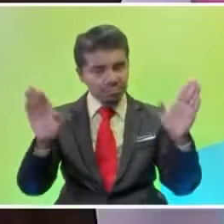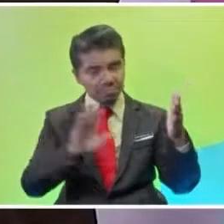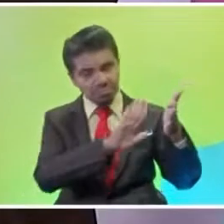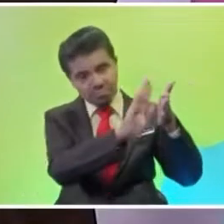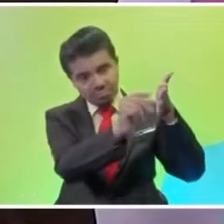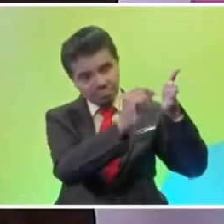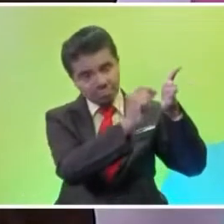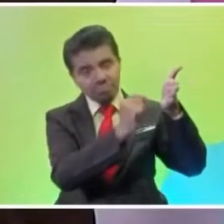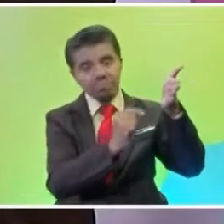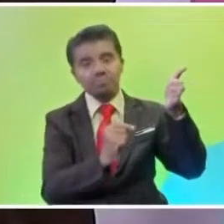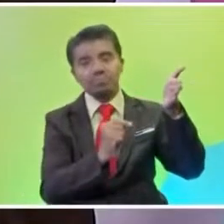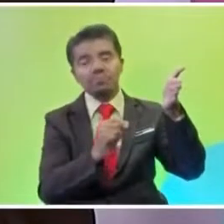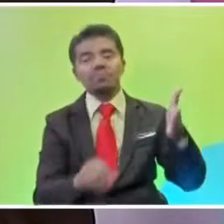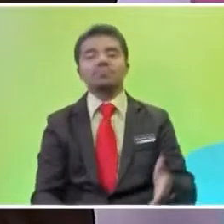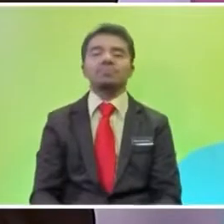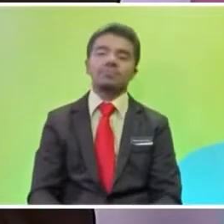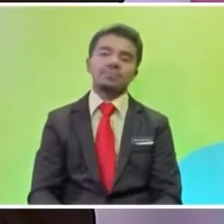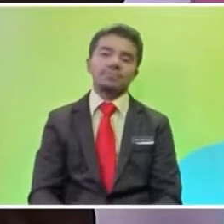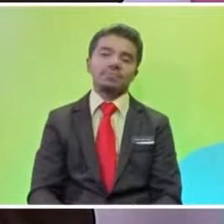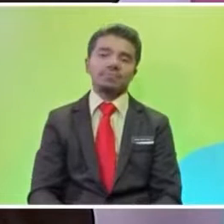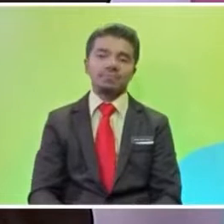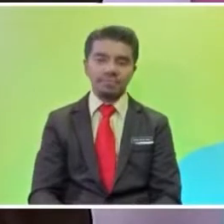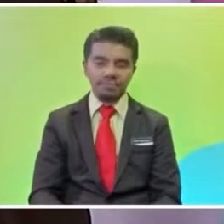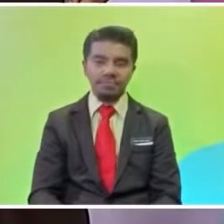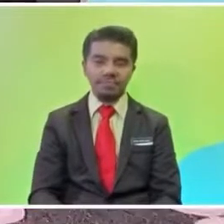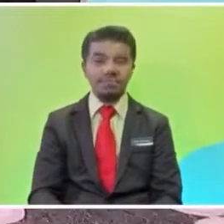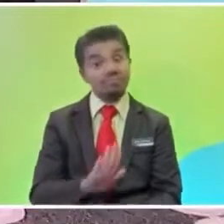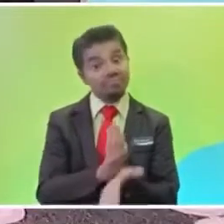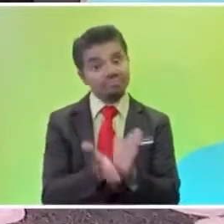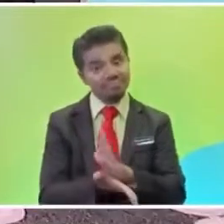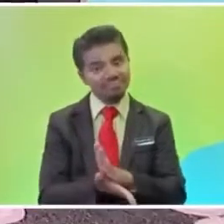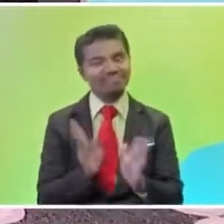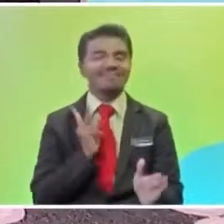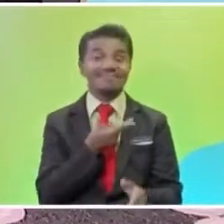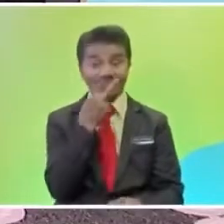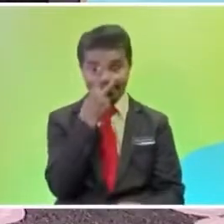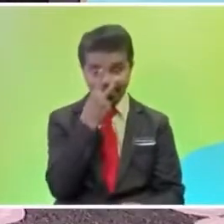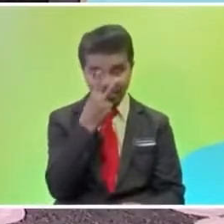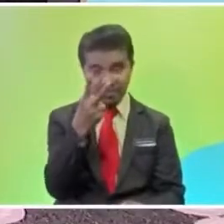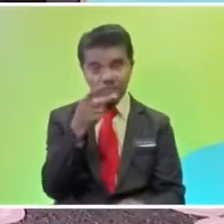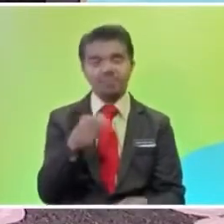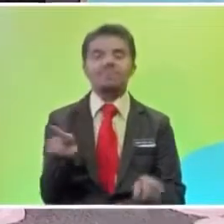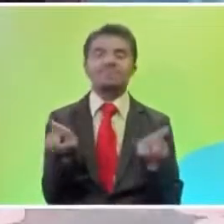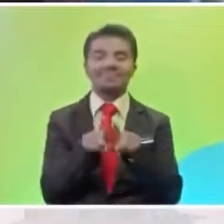hasil apa yang mereka telah bincangkan itu tadi jadi kita lihat sama-sama video yang telah disediakan